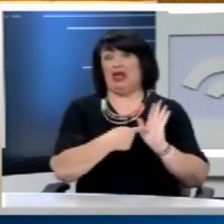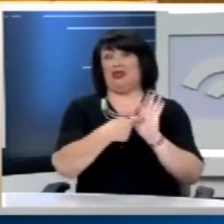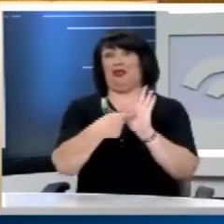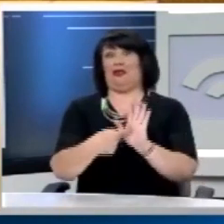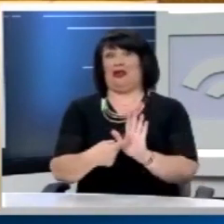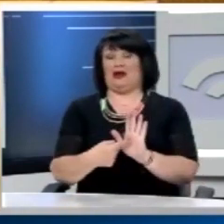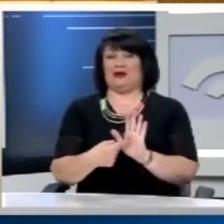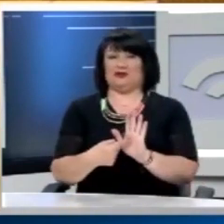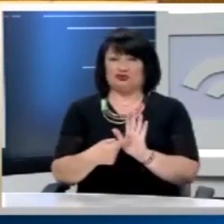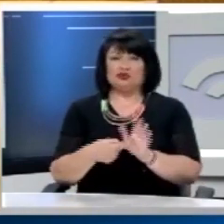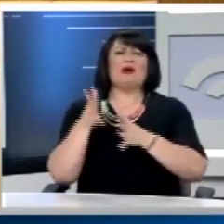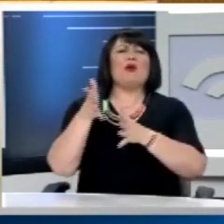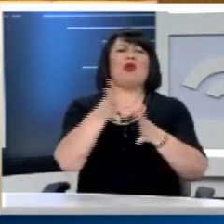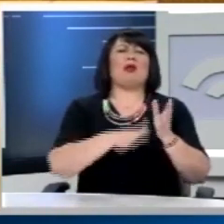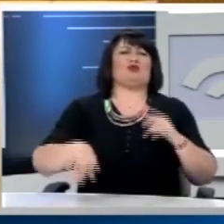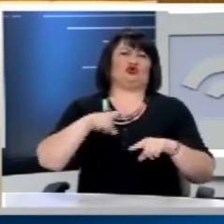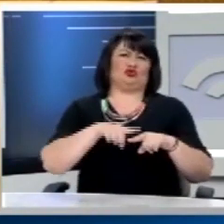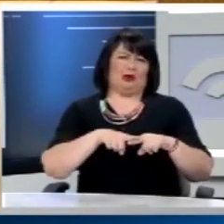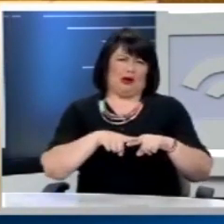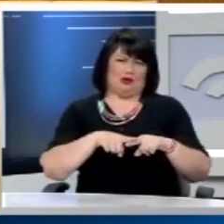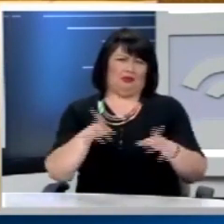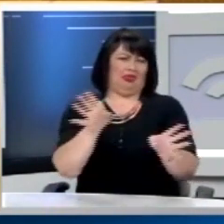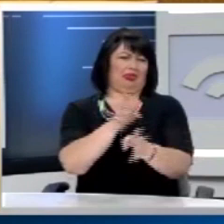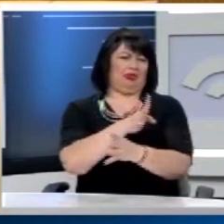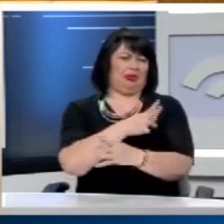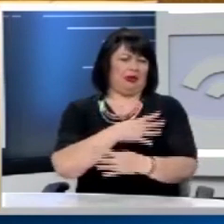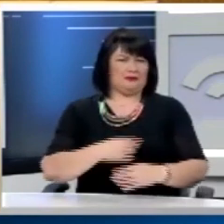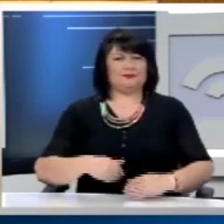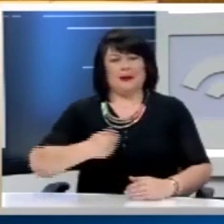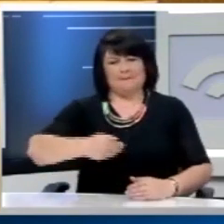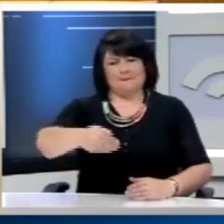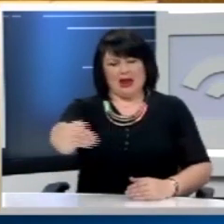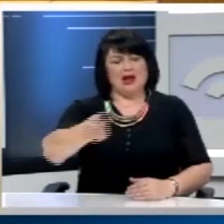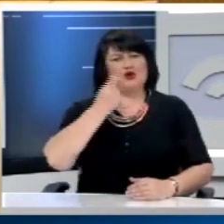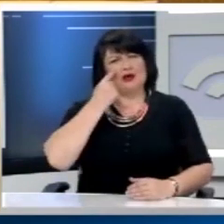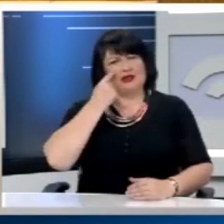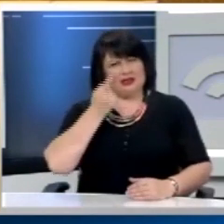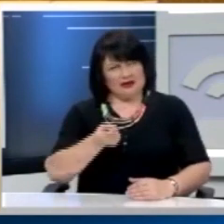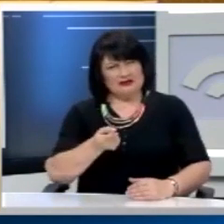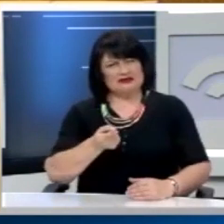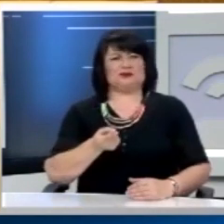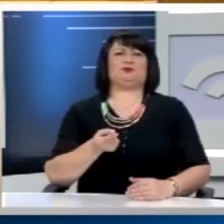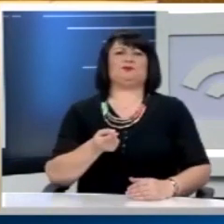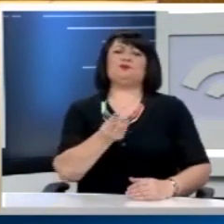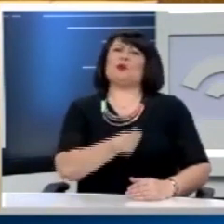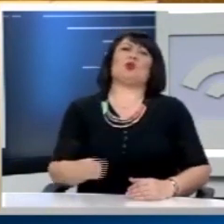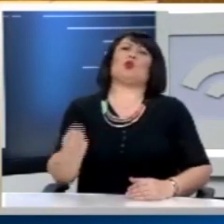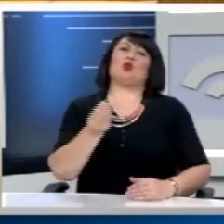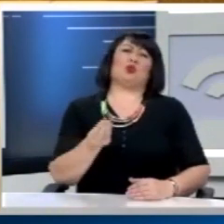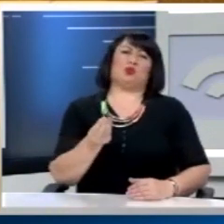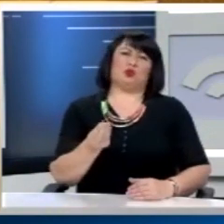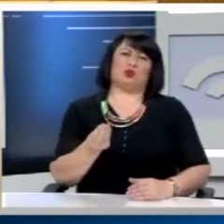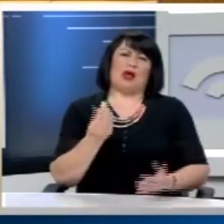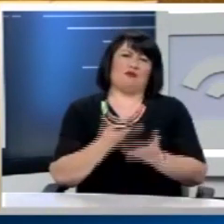για αποπροσανατολισμό του λαού. Άλλωστε, στο άμεσο μέλλον, μάλλον θα υπάρξουν ακόμη περισσότερες